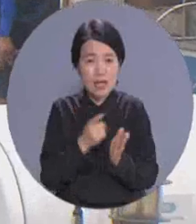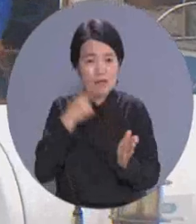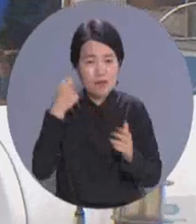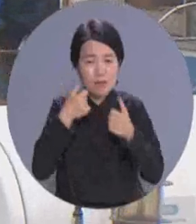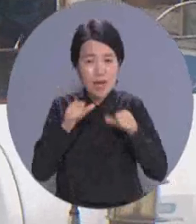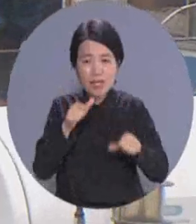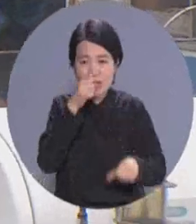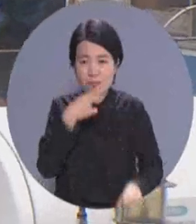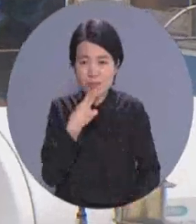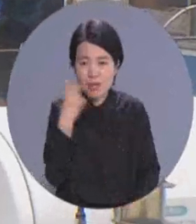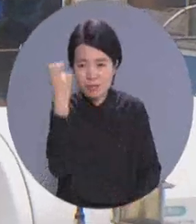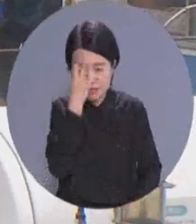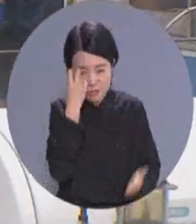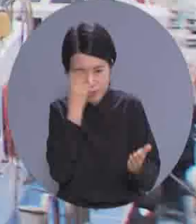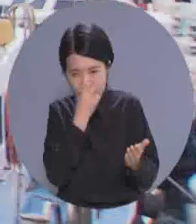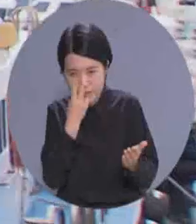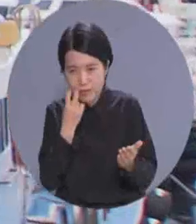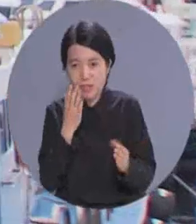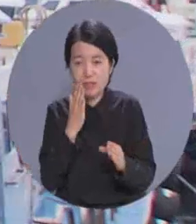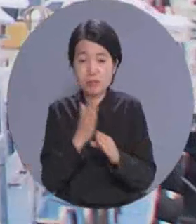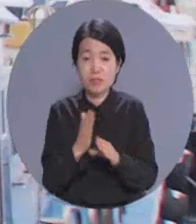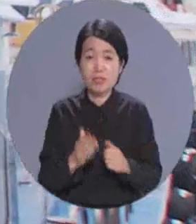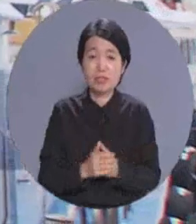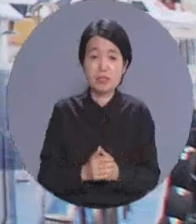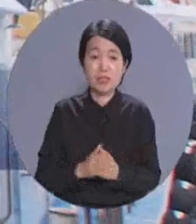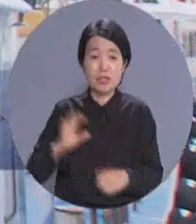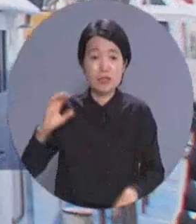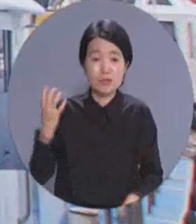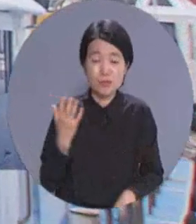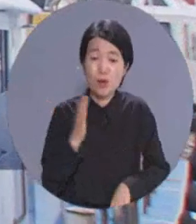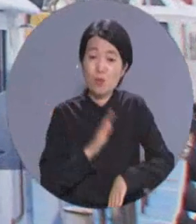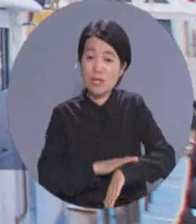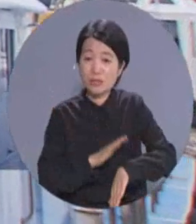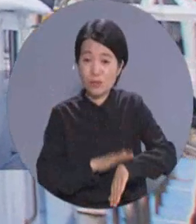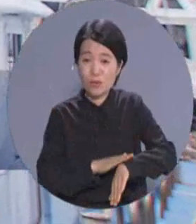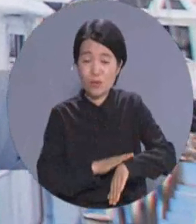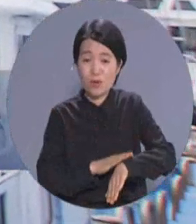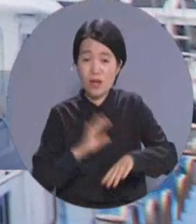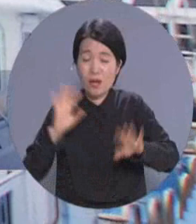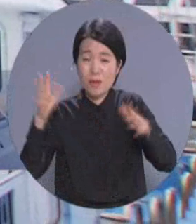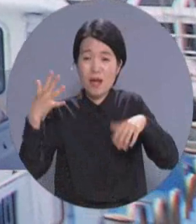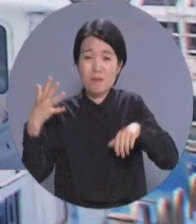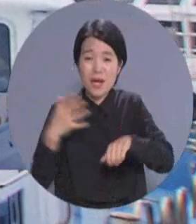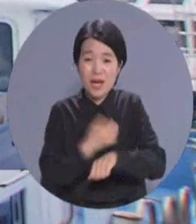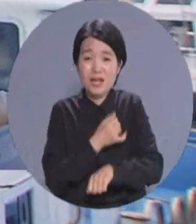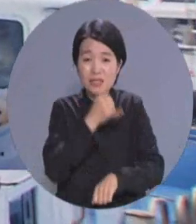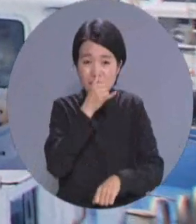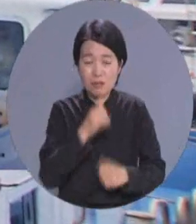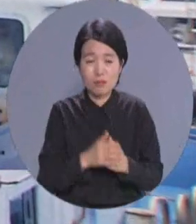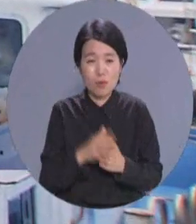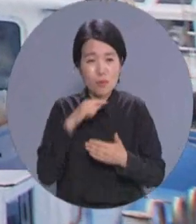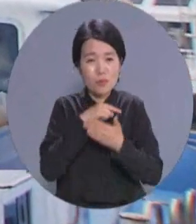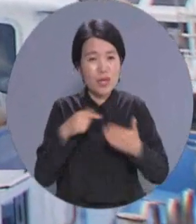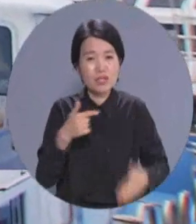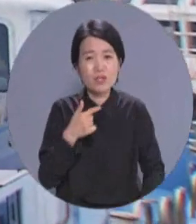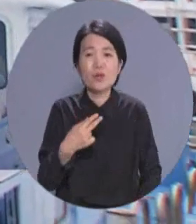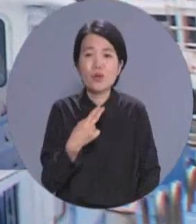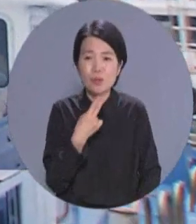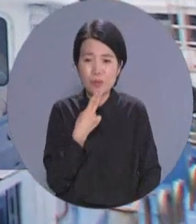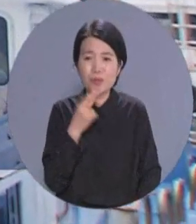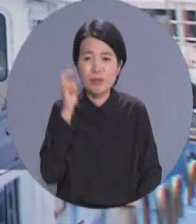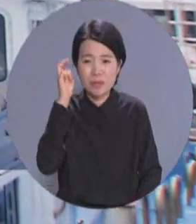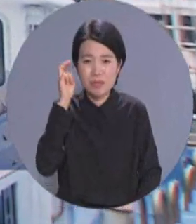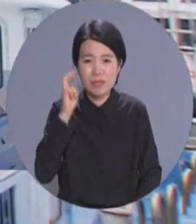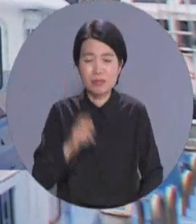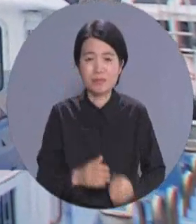아닌지 꼼꼼히 확인합니다 태풍 왼쪽 방향이라 바람은 세기로 좀 있어서 큰 뭐 피해 있고 그리지는